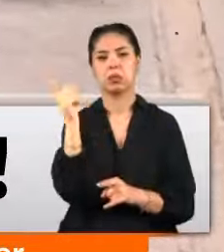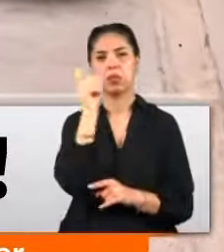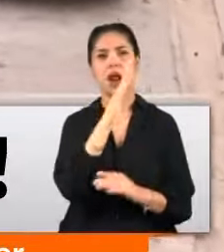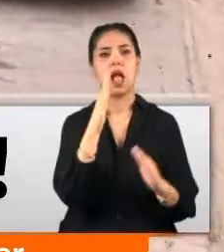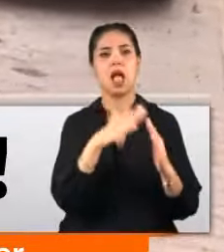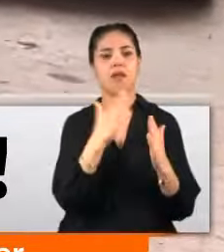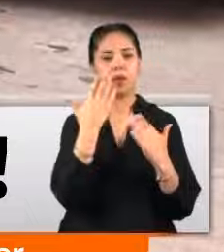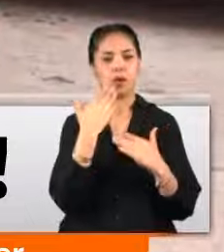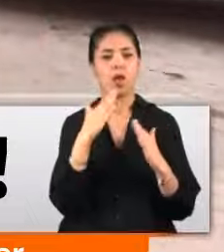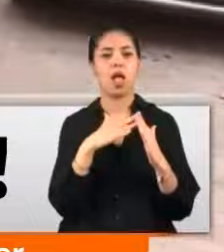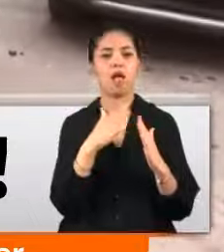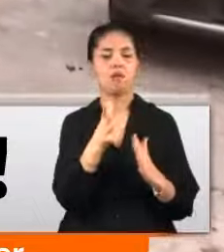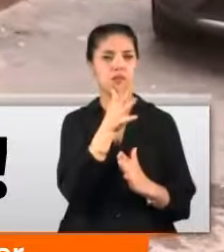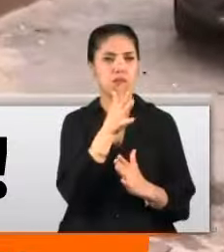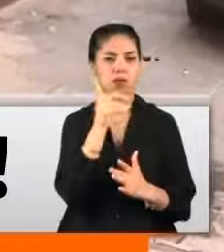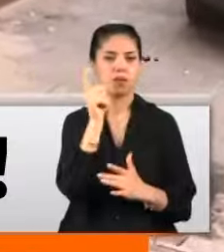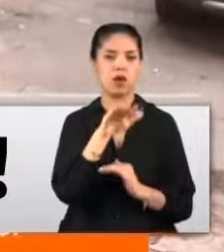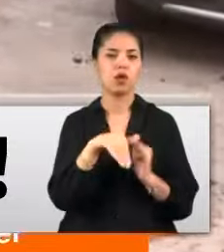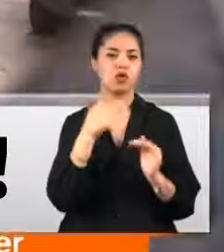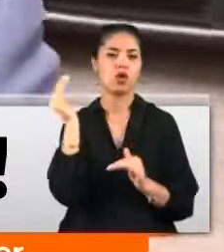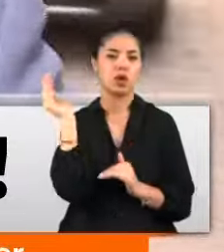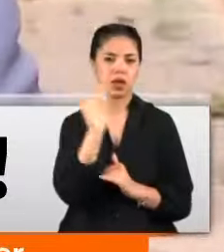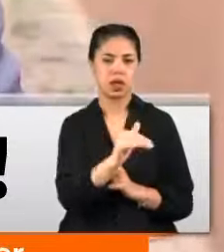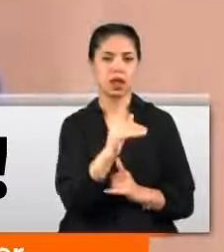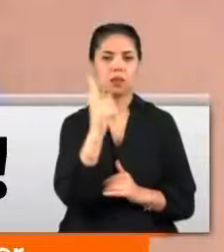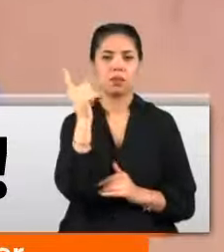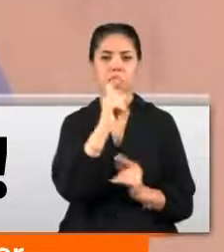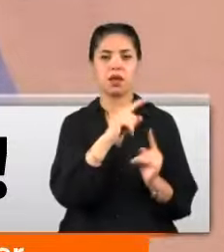yok evini biliyorum Bir ay sonra gelecek